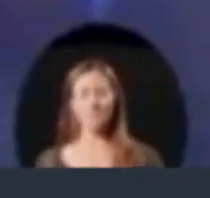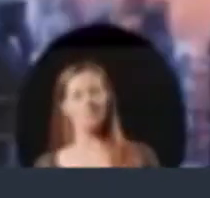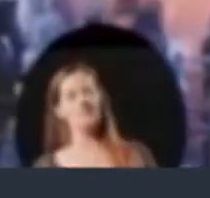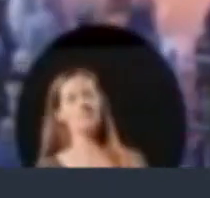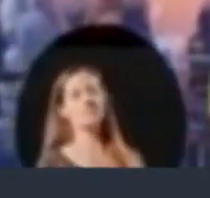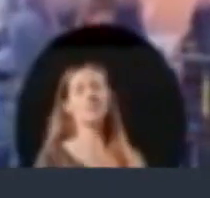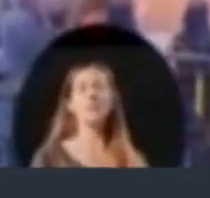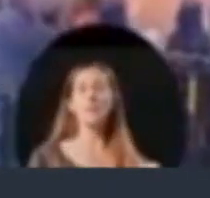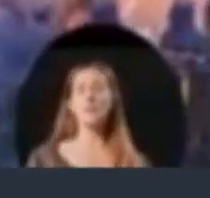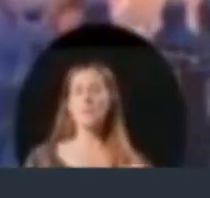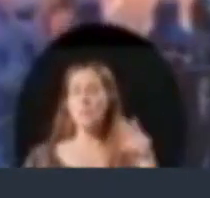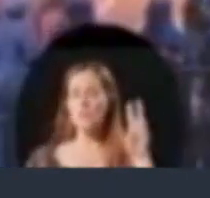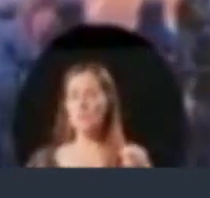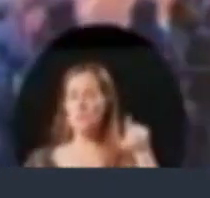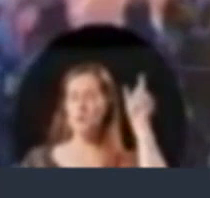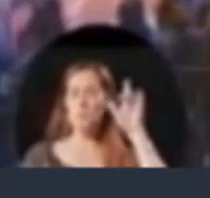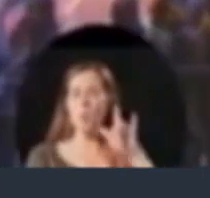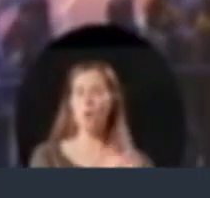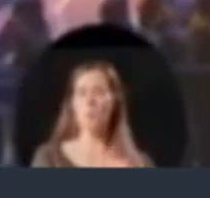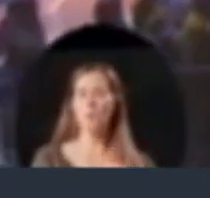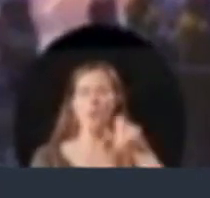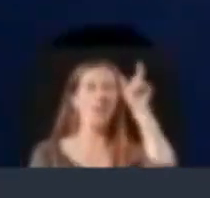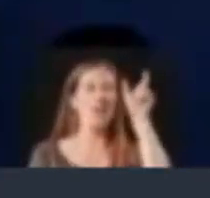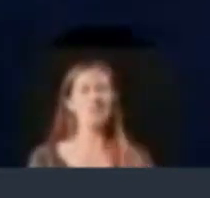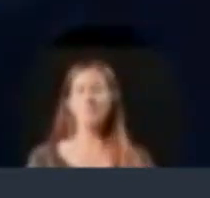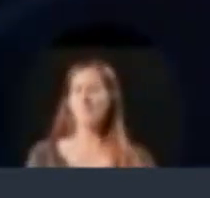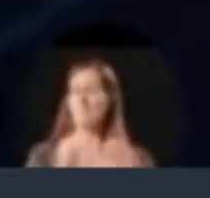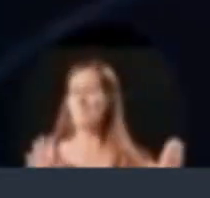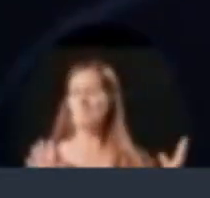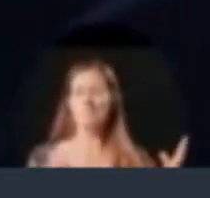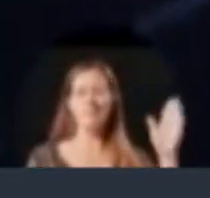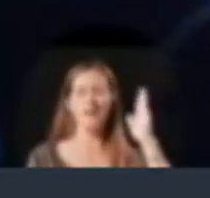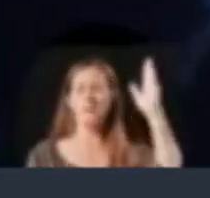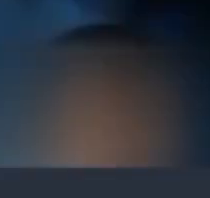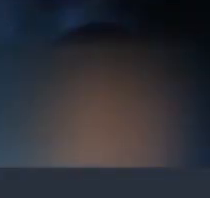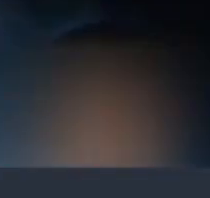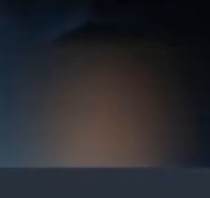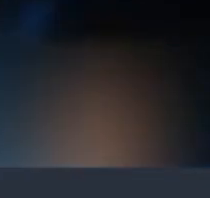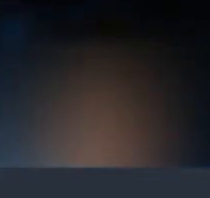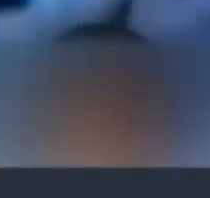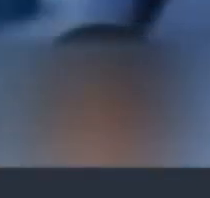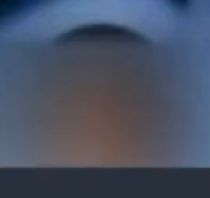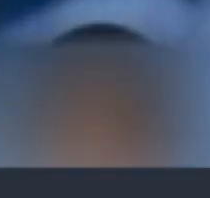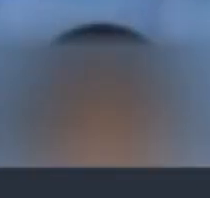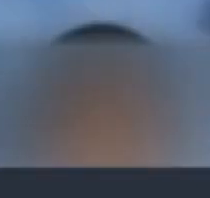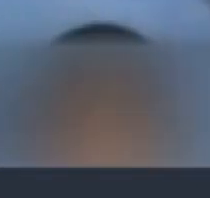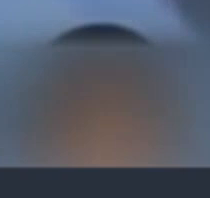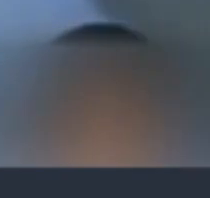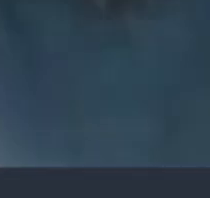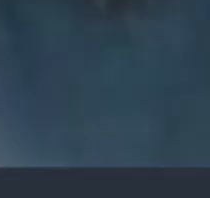מארצות הברית ימשיכו השלושה לדרום אפריקה, ובפעם הראשונה יצא המיזם מתחומי ישראל. אנחנו הולכים לשיר